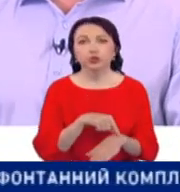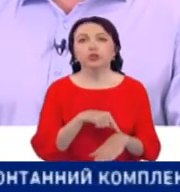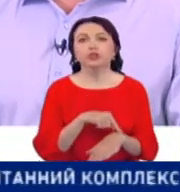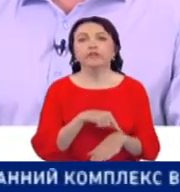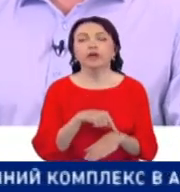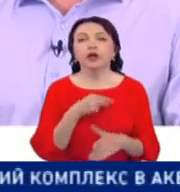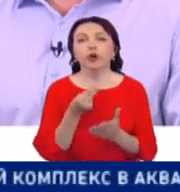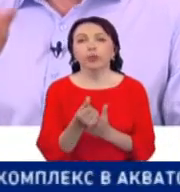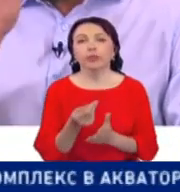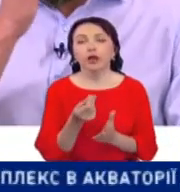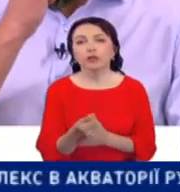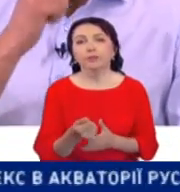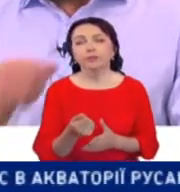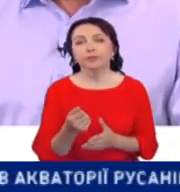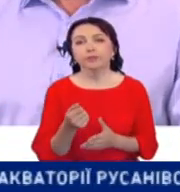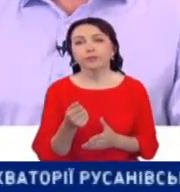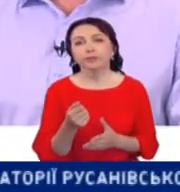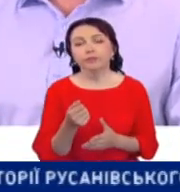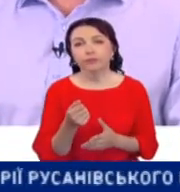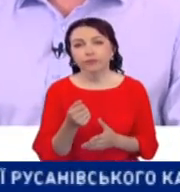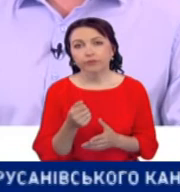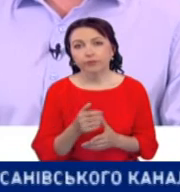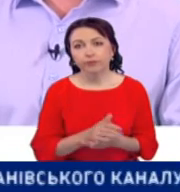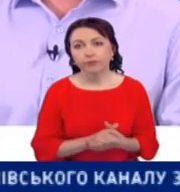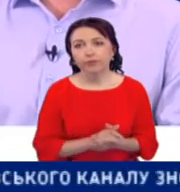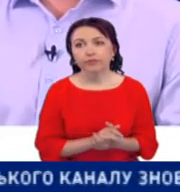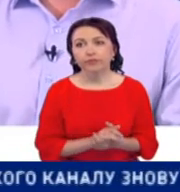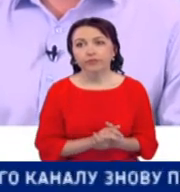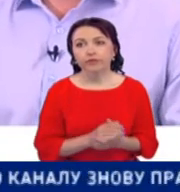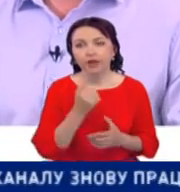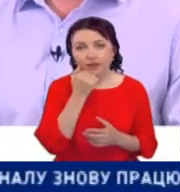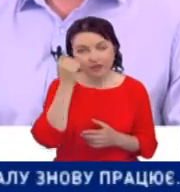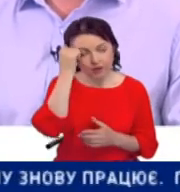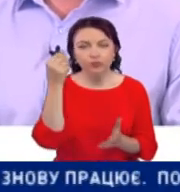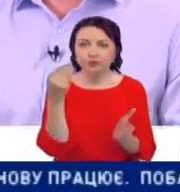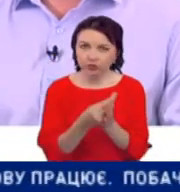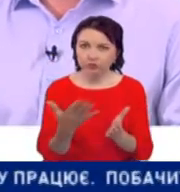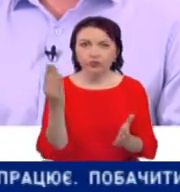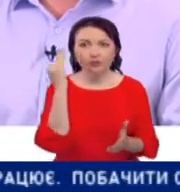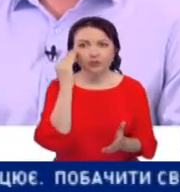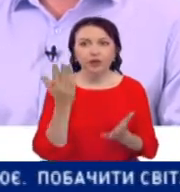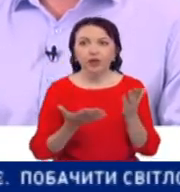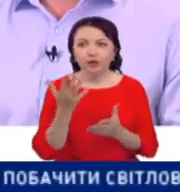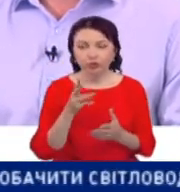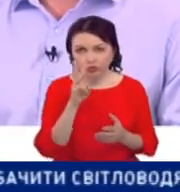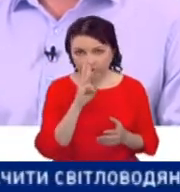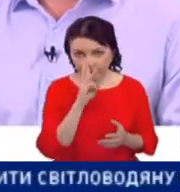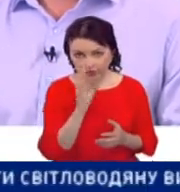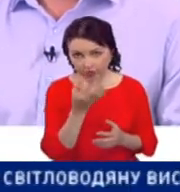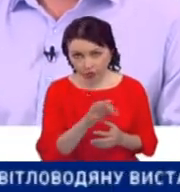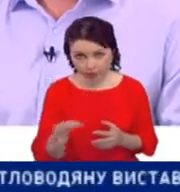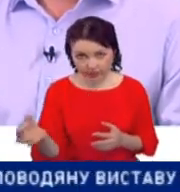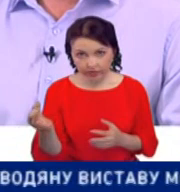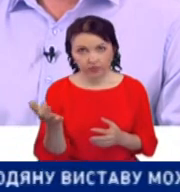час, присоединиться Донбасс. Дякуємо, шановний. Ми цінуємо вашу позицію, але якщо в нас зарплата така з